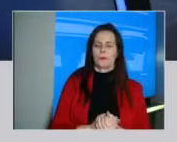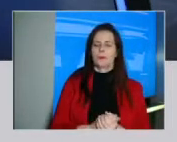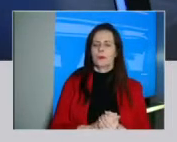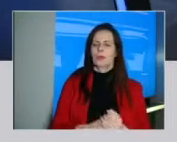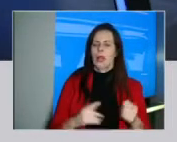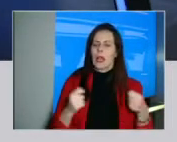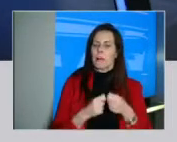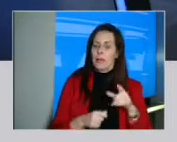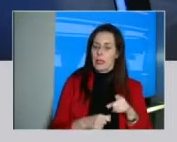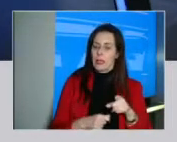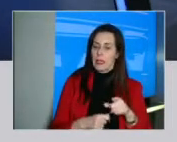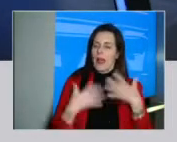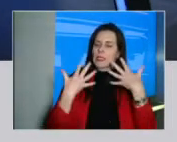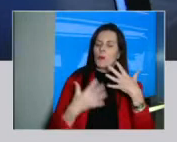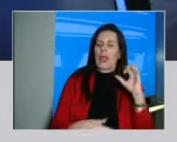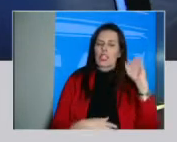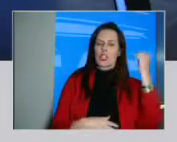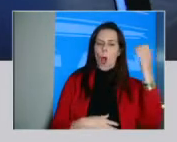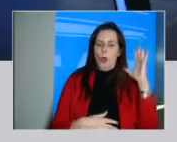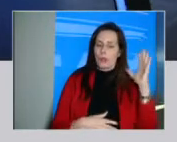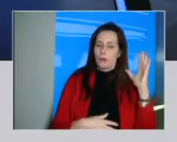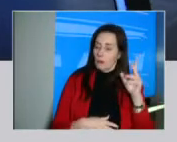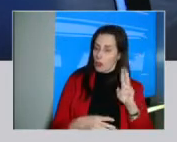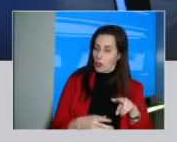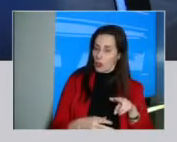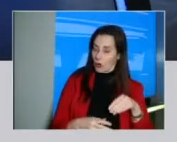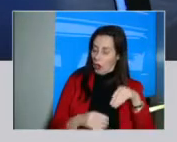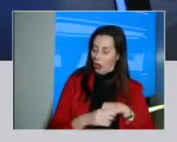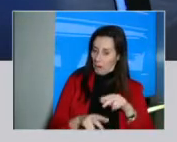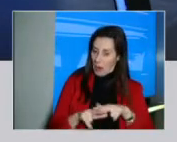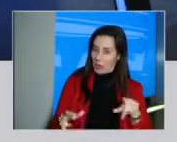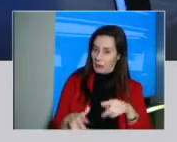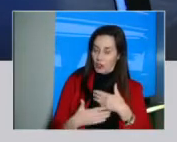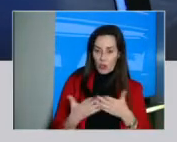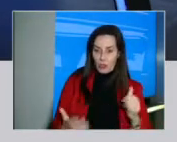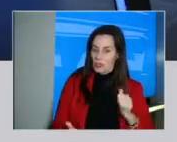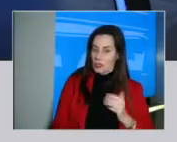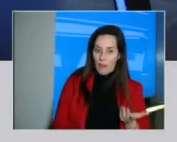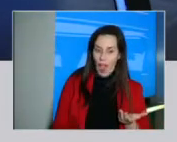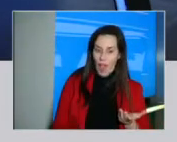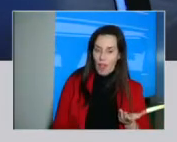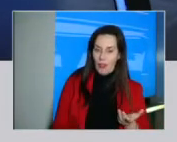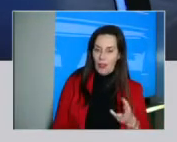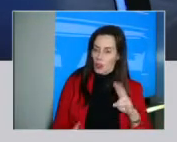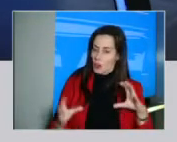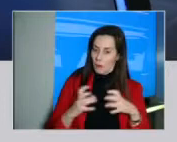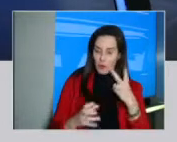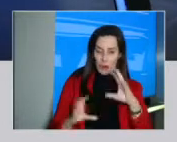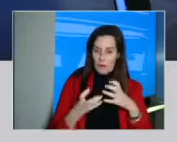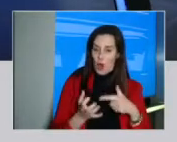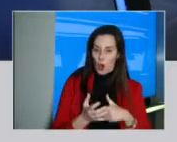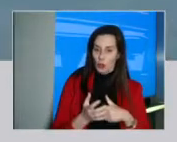לגבי האם האתוס הציוני ב-2019 יכול להכיל סיטואציה שבה אין צבא עם? אגב, יש מפלגה, שתי